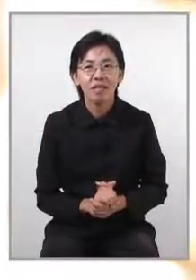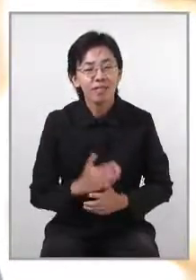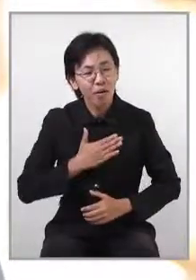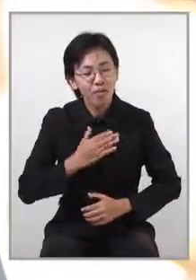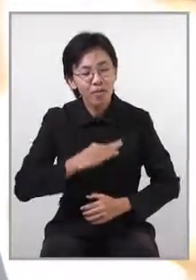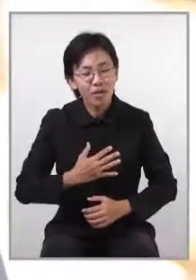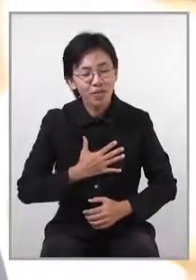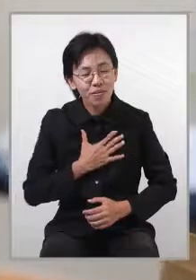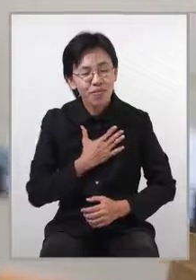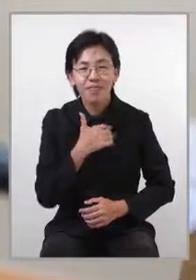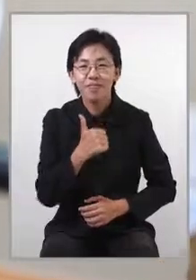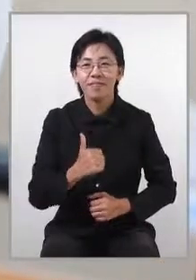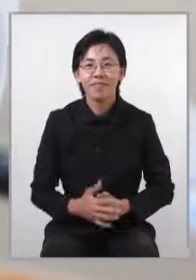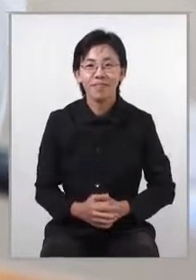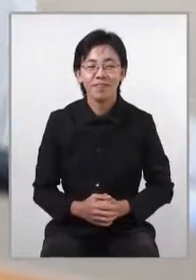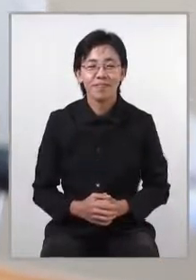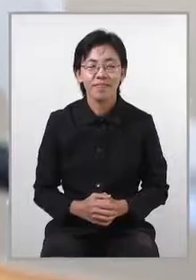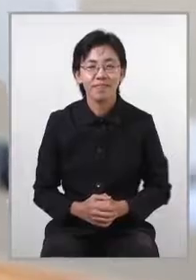ครับ